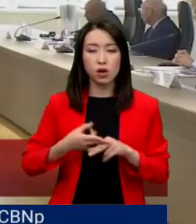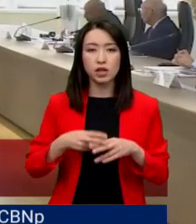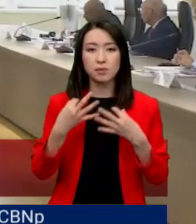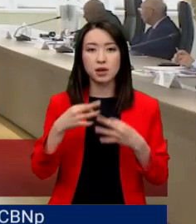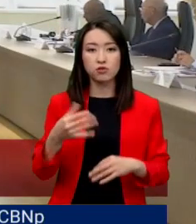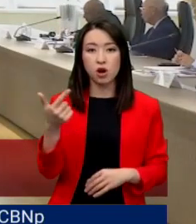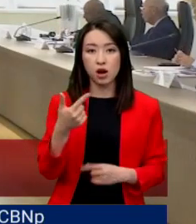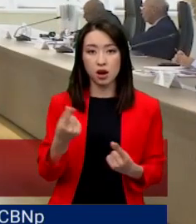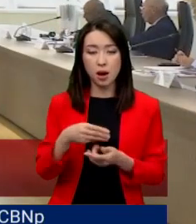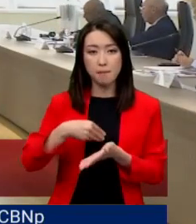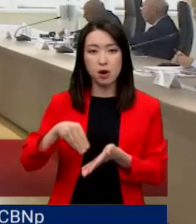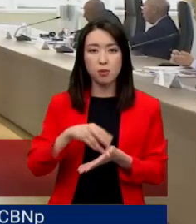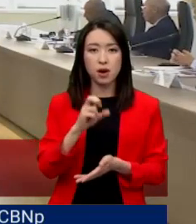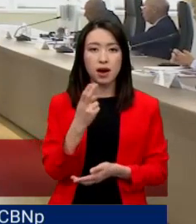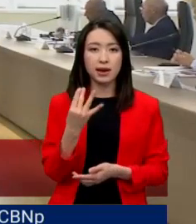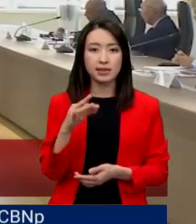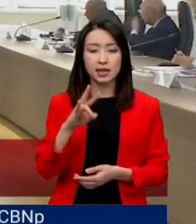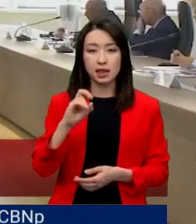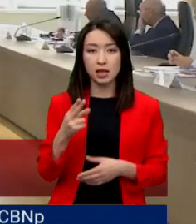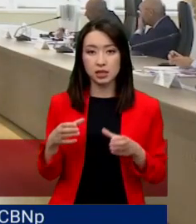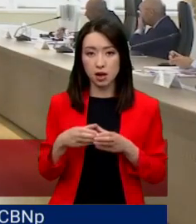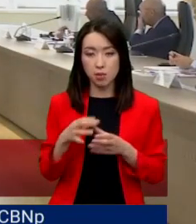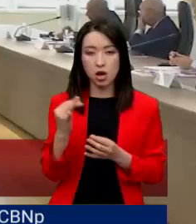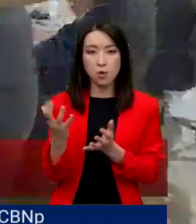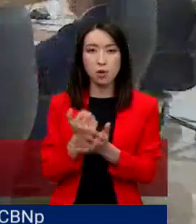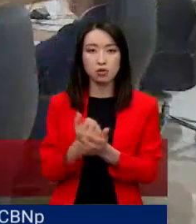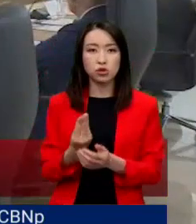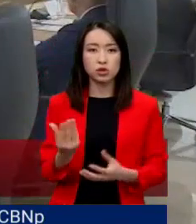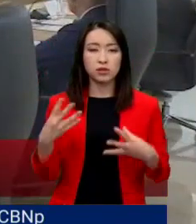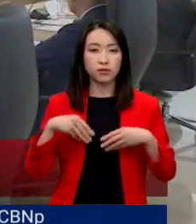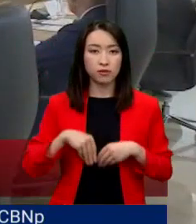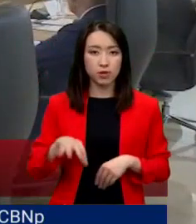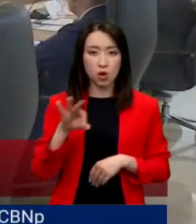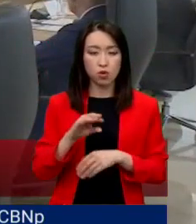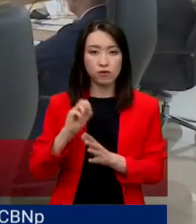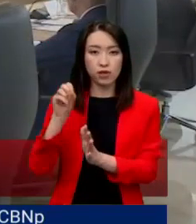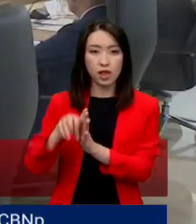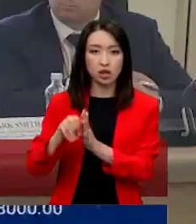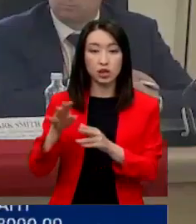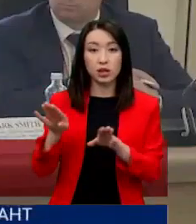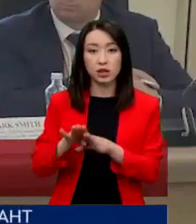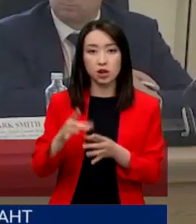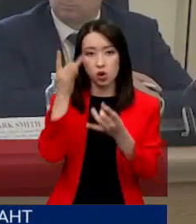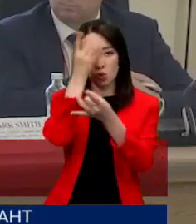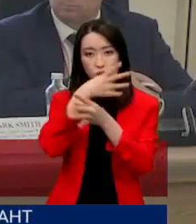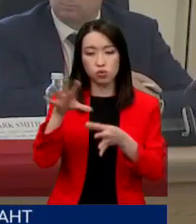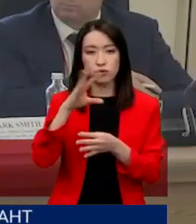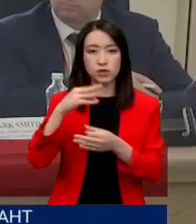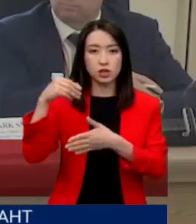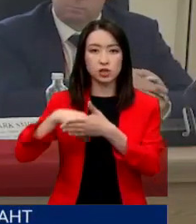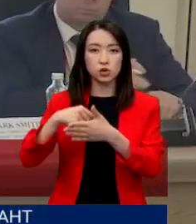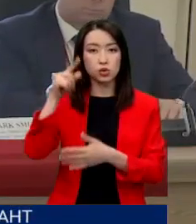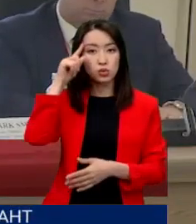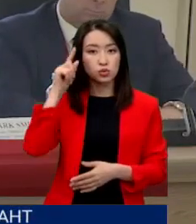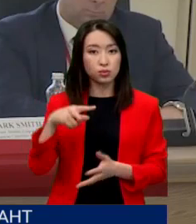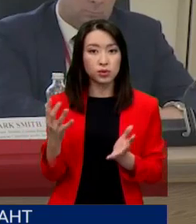гражданам покупать акции национальных компаний и получать дивиденды от вложений. Так и формируется инвестиционная культура, считает Касым-Жомарт